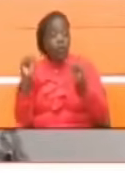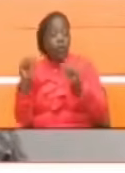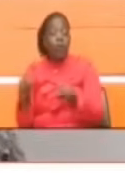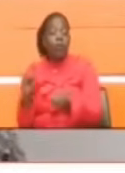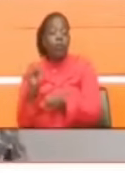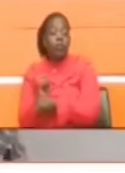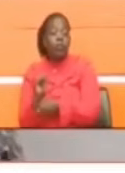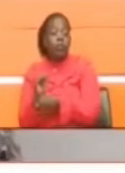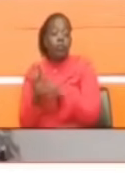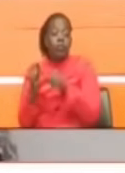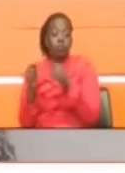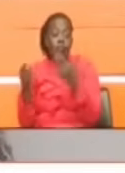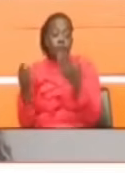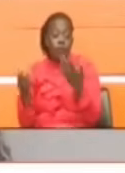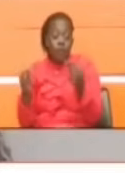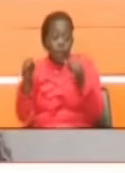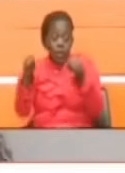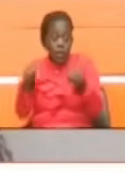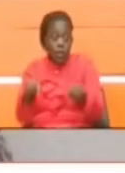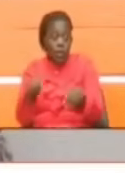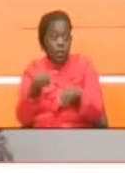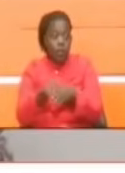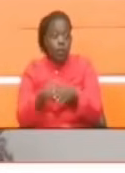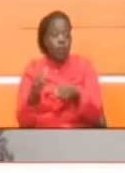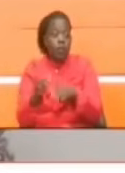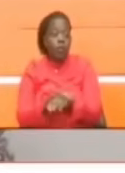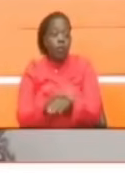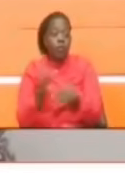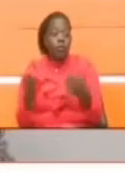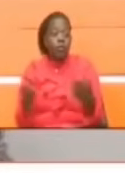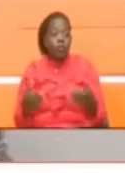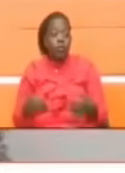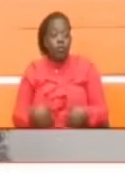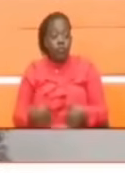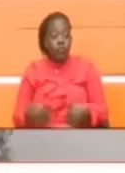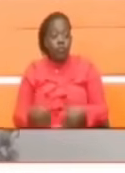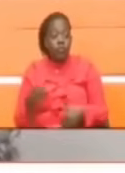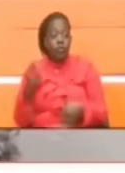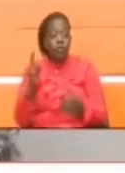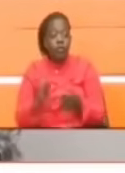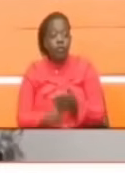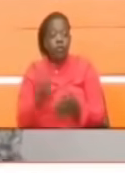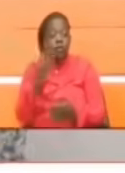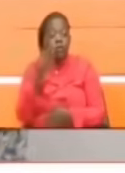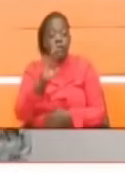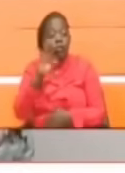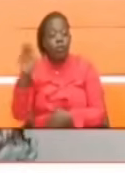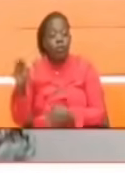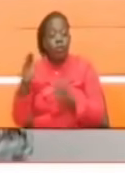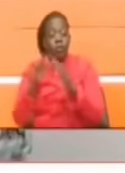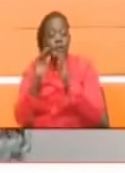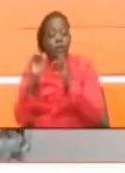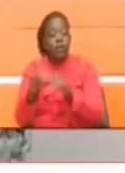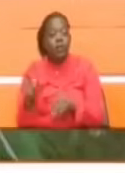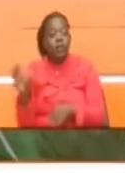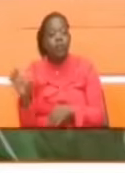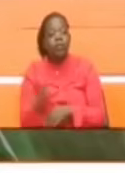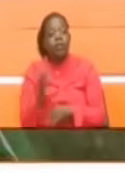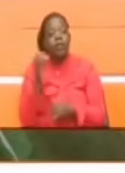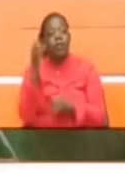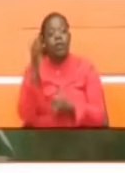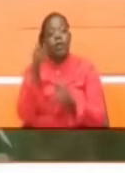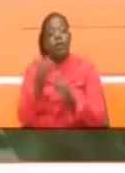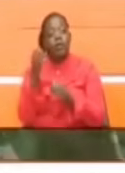naye tuzikozesa bubi wano naddala mu Buganda wewali abavubuka nga bwakwata miliyoni taddeyo waka abeera mu bbaala paka lweziriggwawo